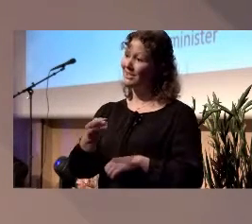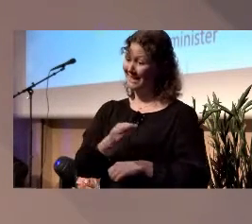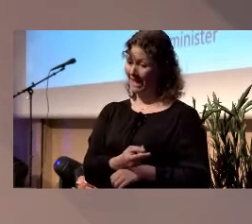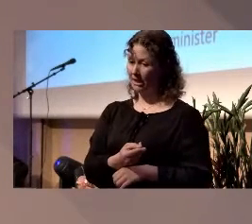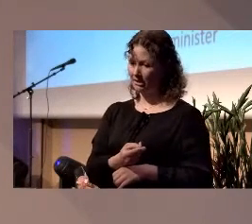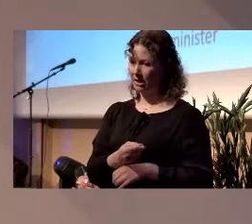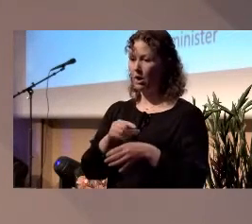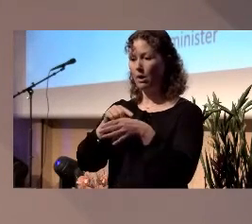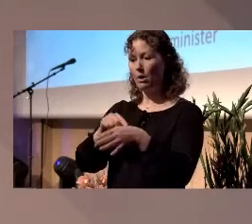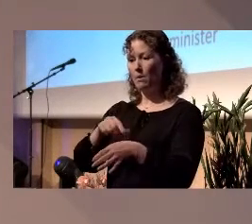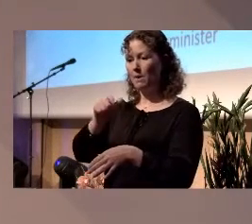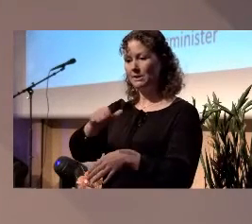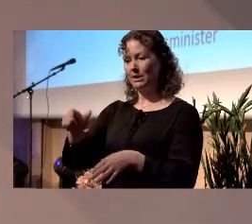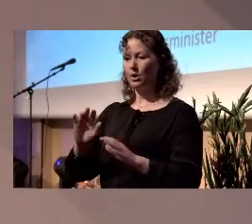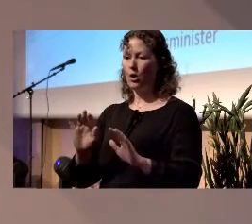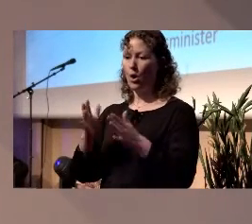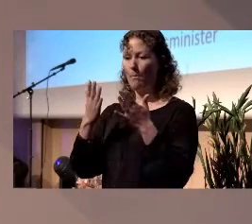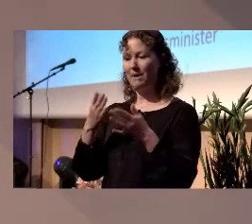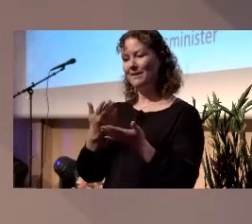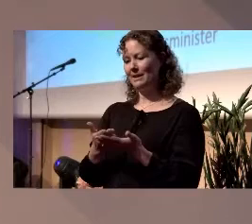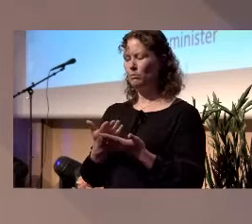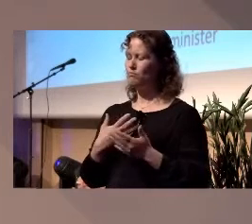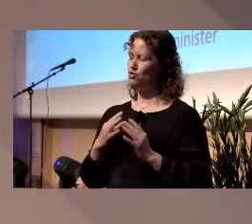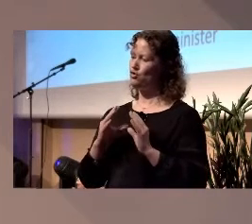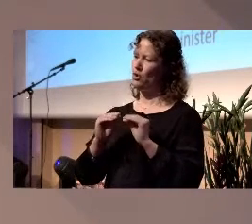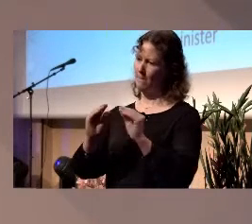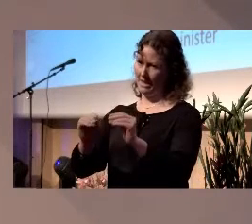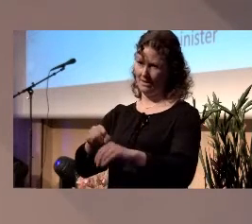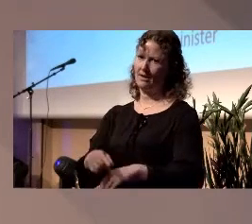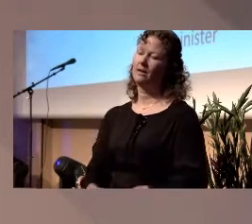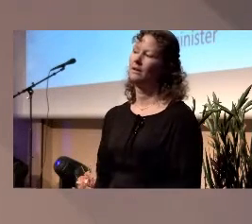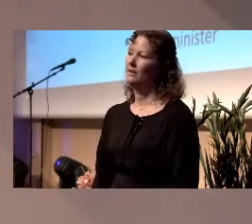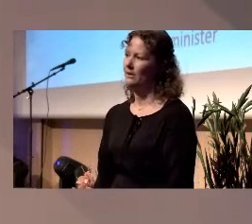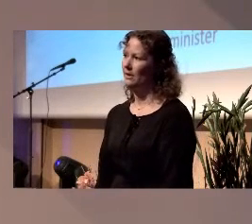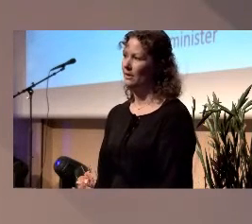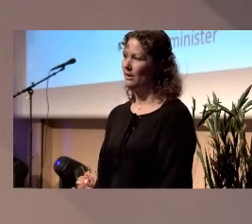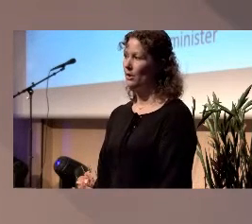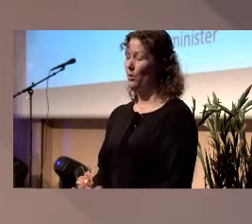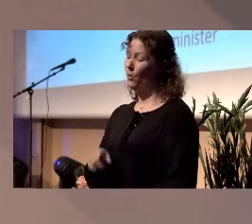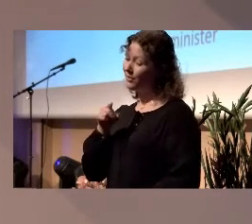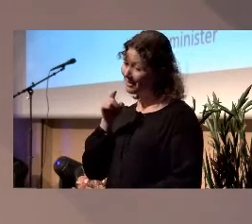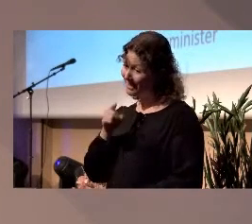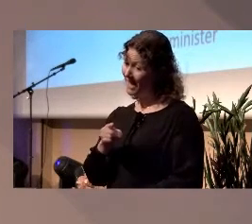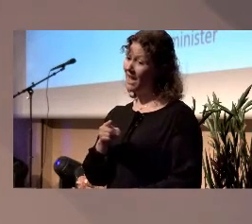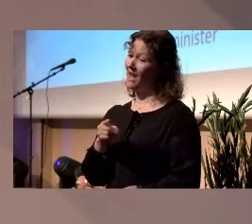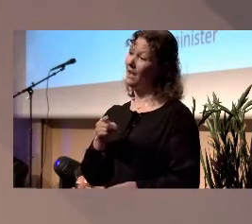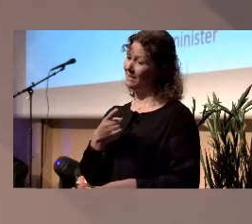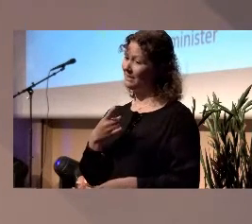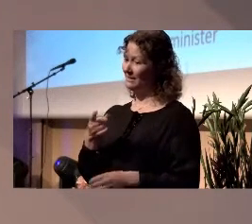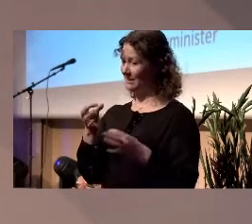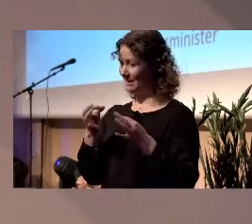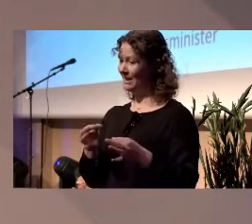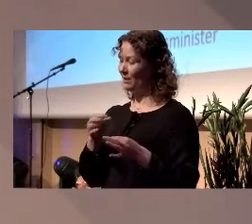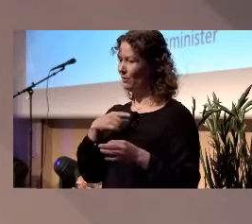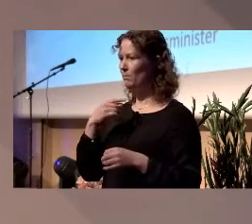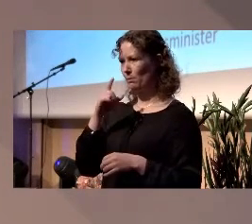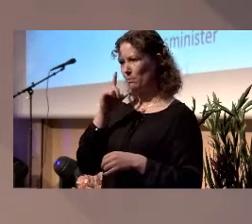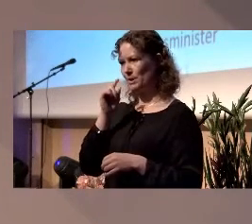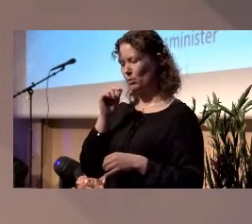opplever tilbudet som betydelig bedre. Det er blant de tingene vi må sørge for at vi har mer